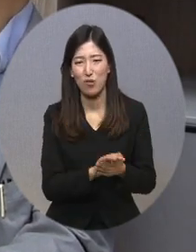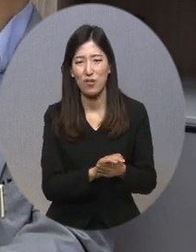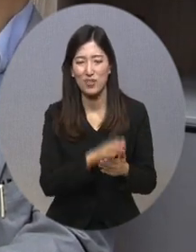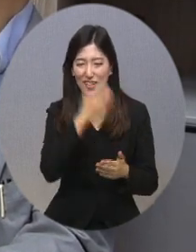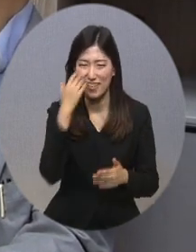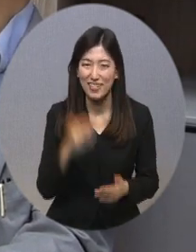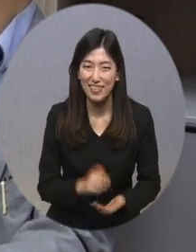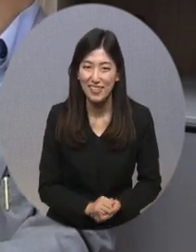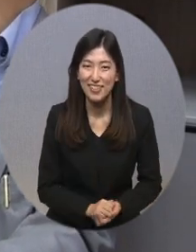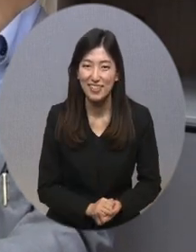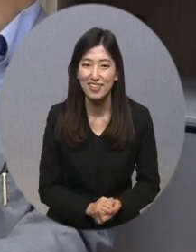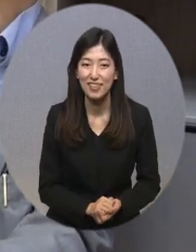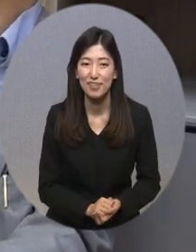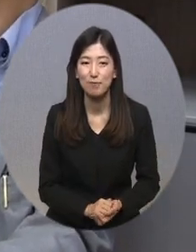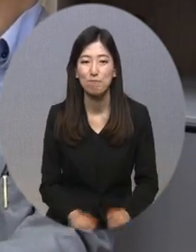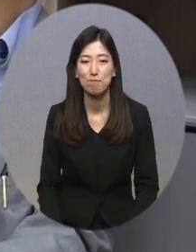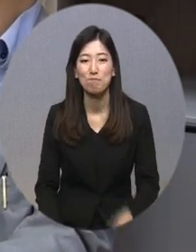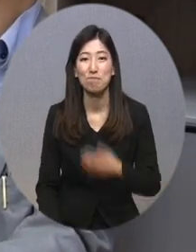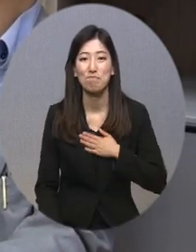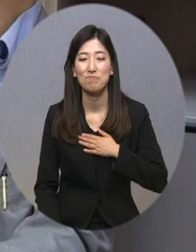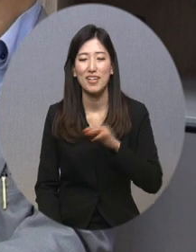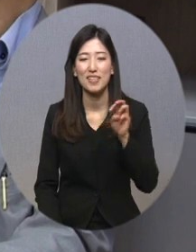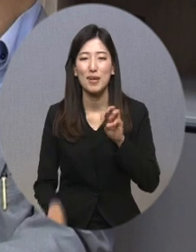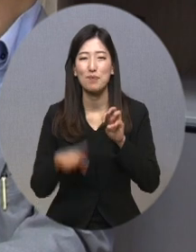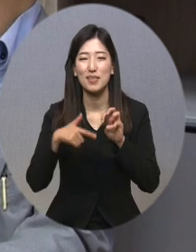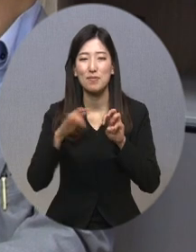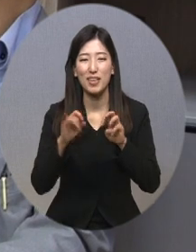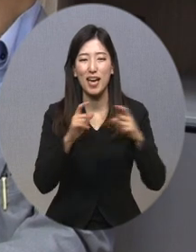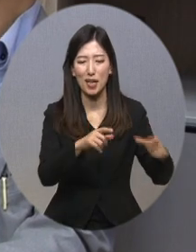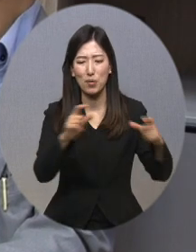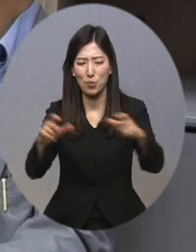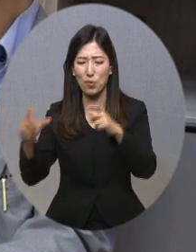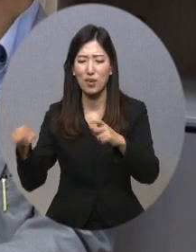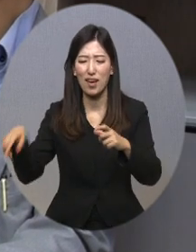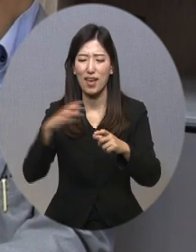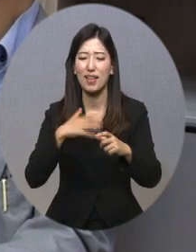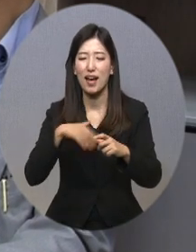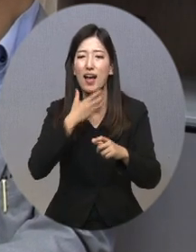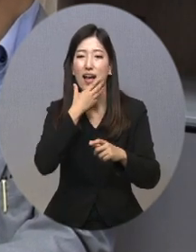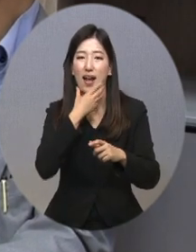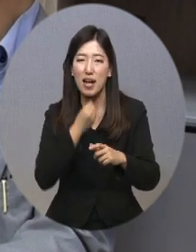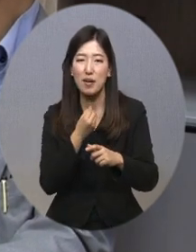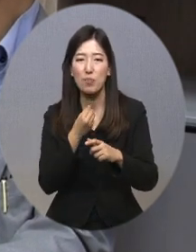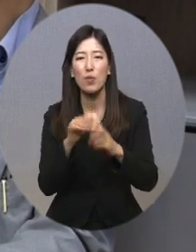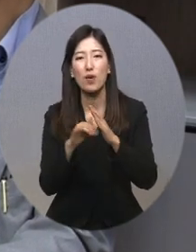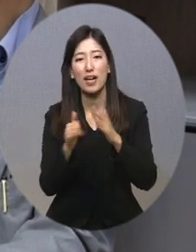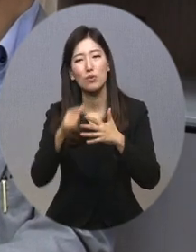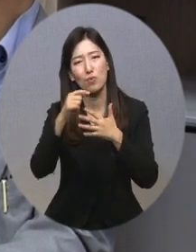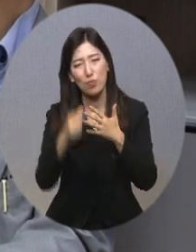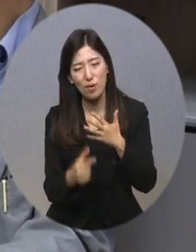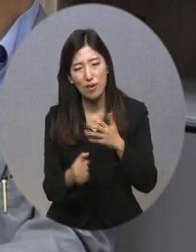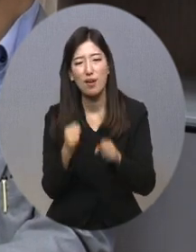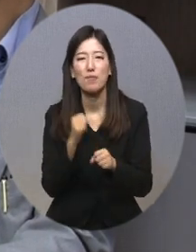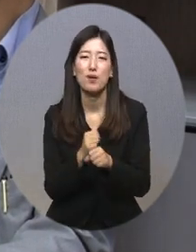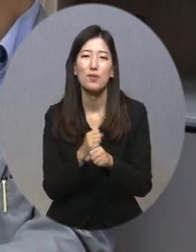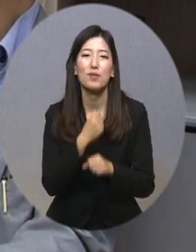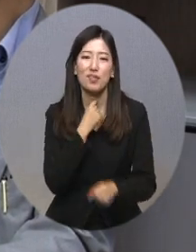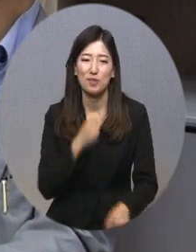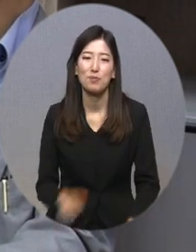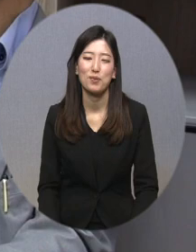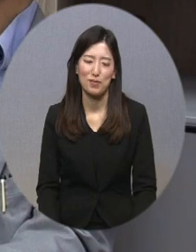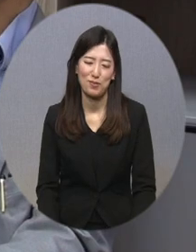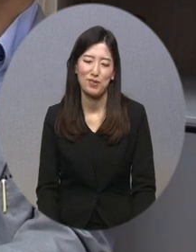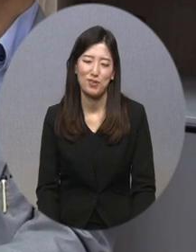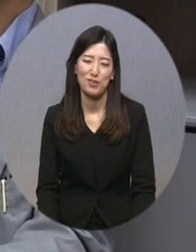예. 그래서 저는 30개 읍면동에 다 하고 싶어요. 그 프로그램을 이제 이게 했으면